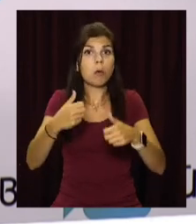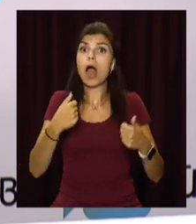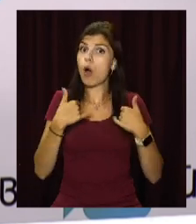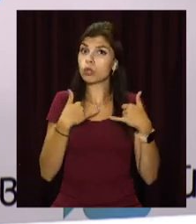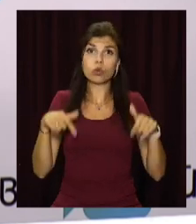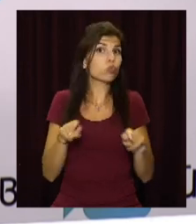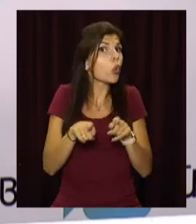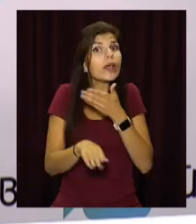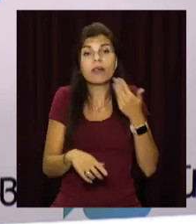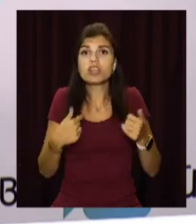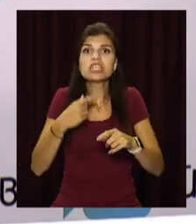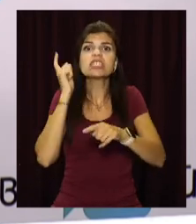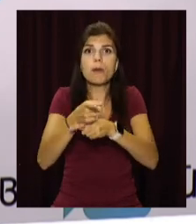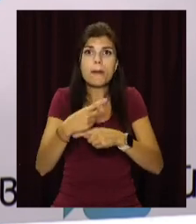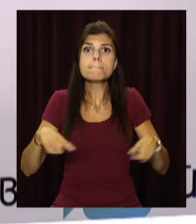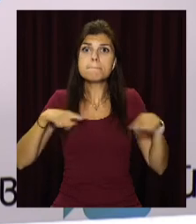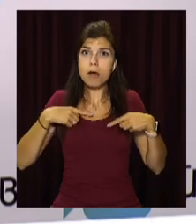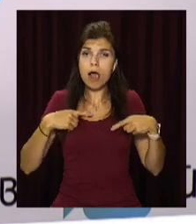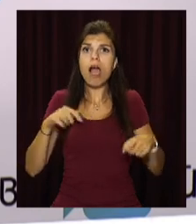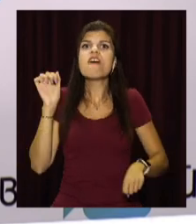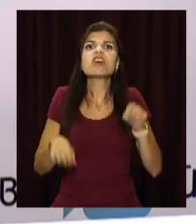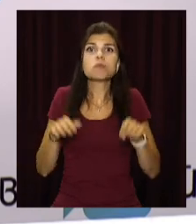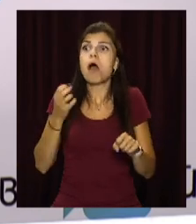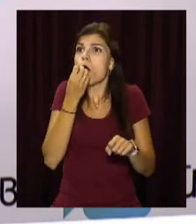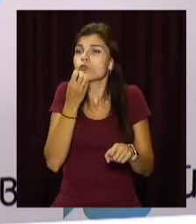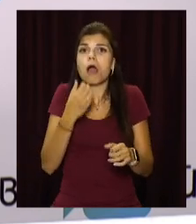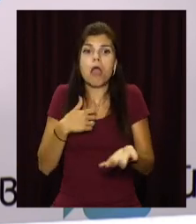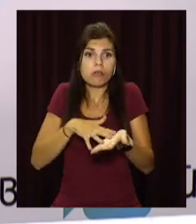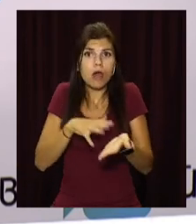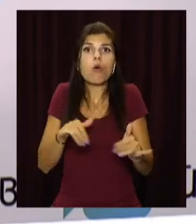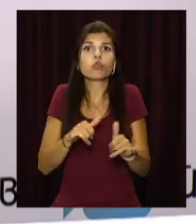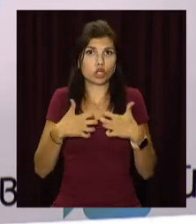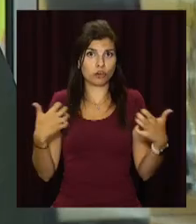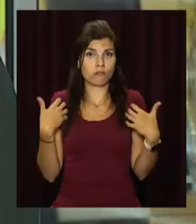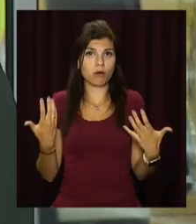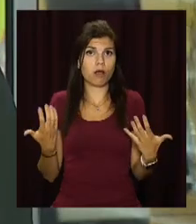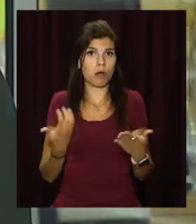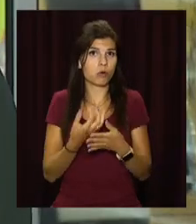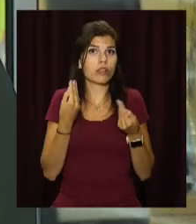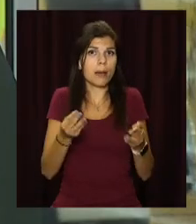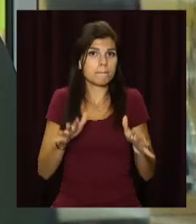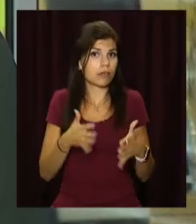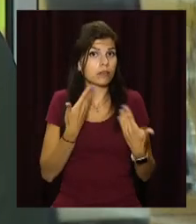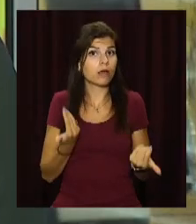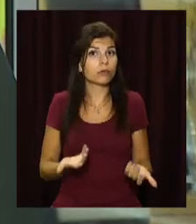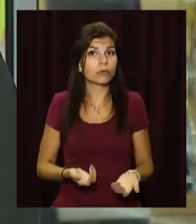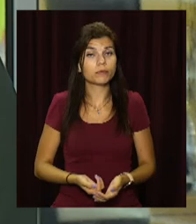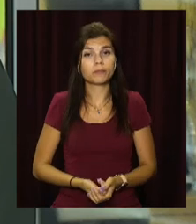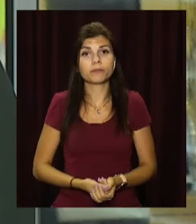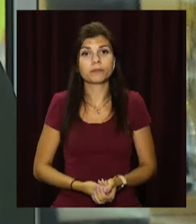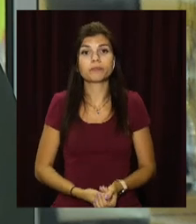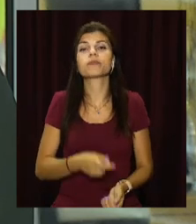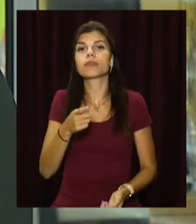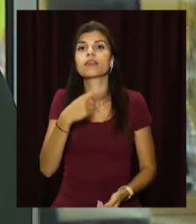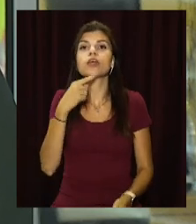поставили впереди возможности куда-то этих животных определить. Про переможця української